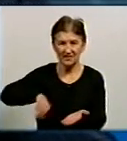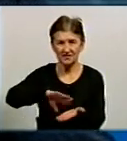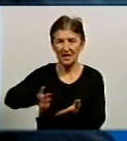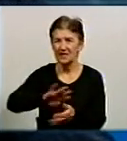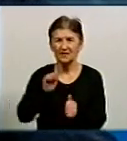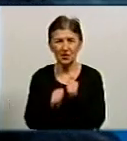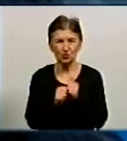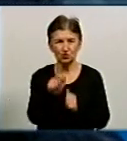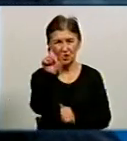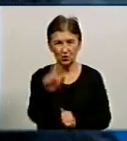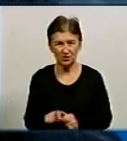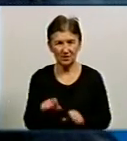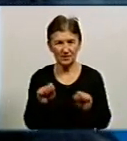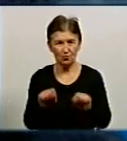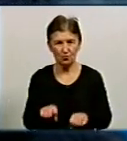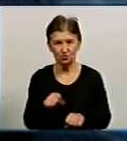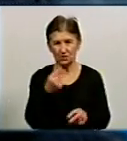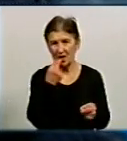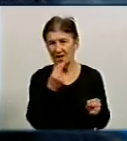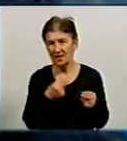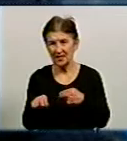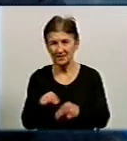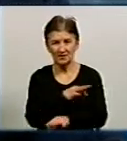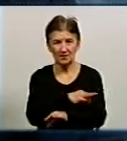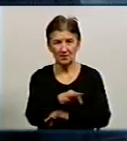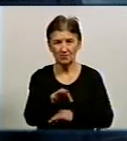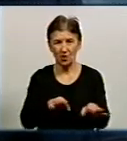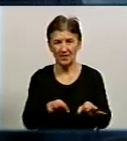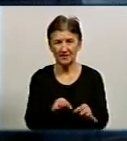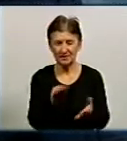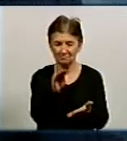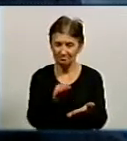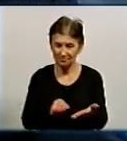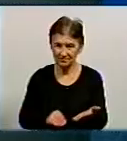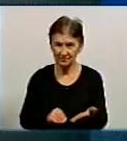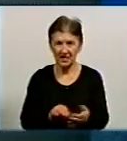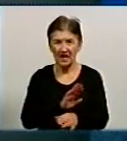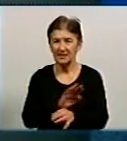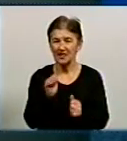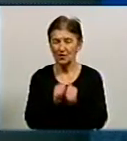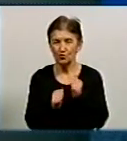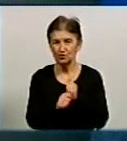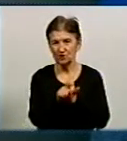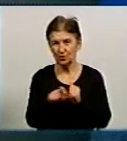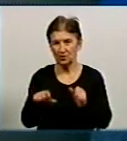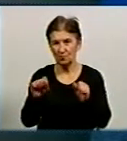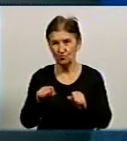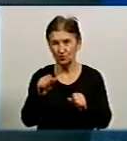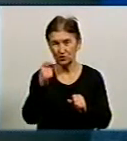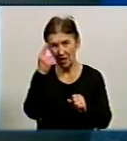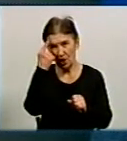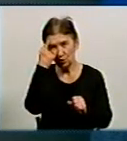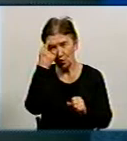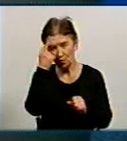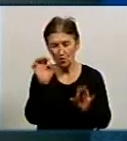кожна людина може якісно підготувати проєкт. Не кожна людина може сформулювати свою думку правильно.